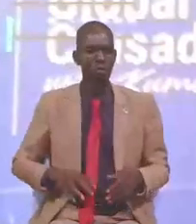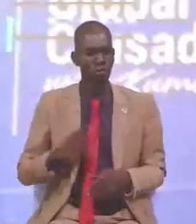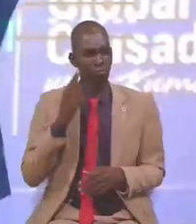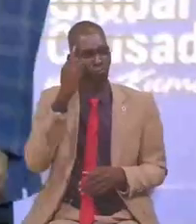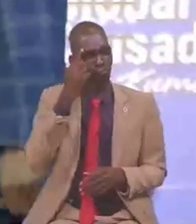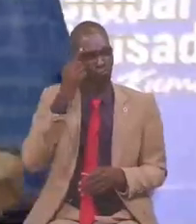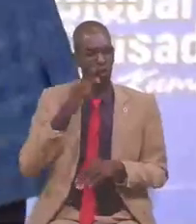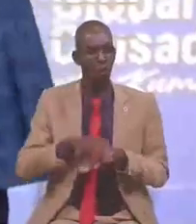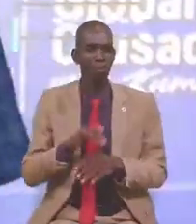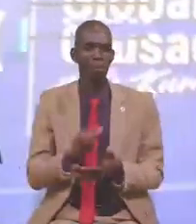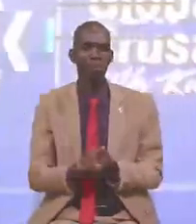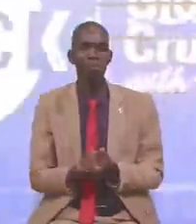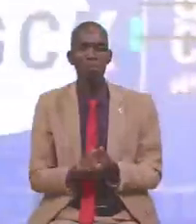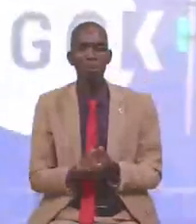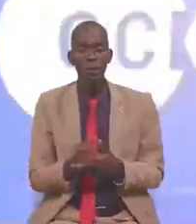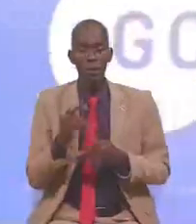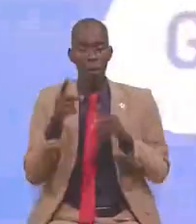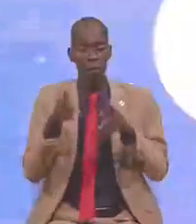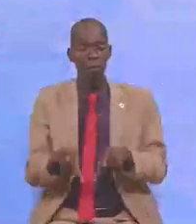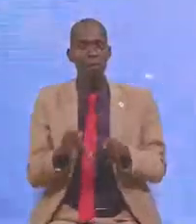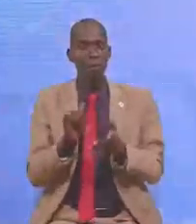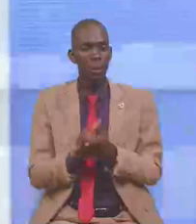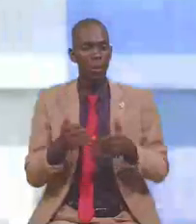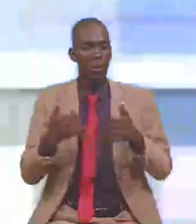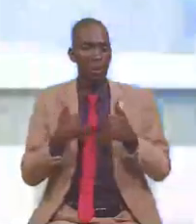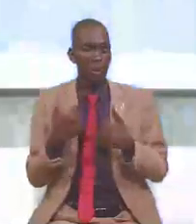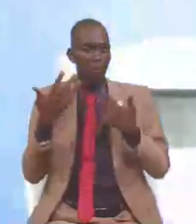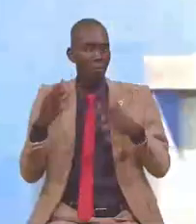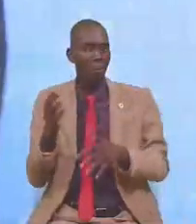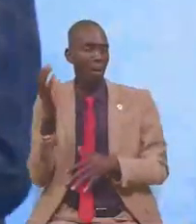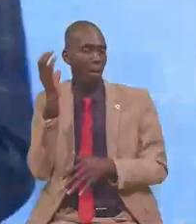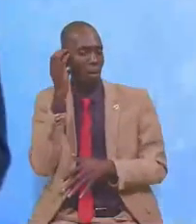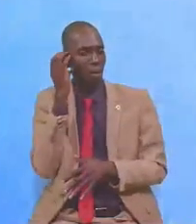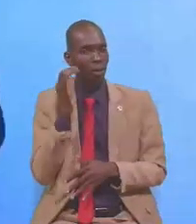Pensez-y, une personne qui a appris,